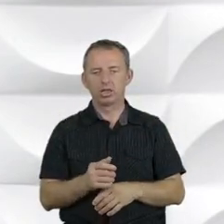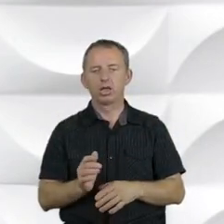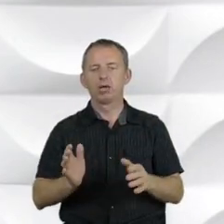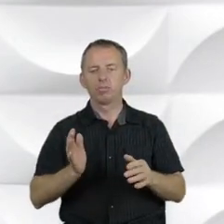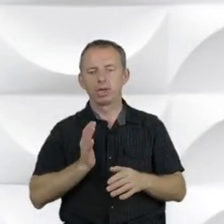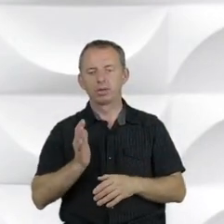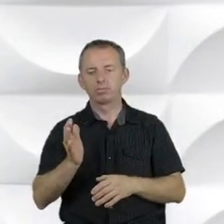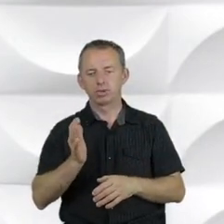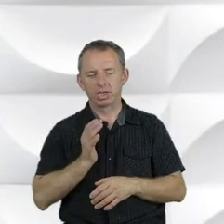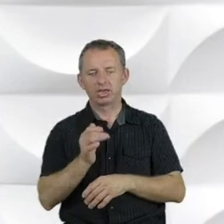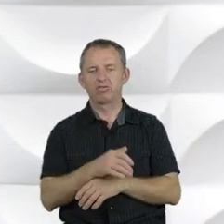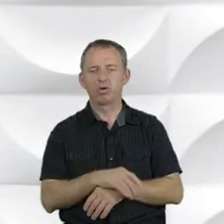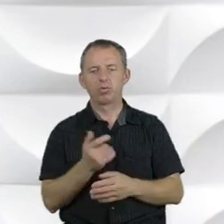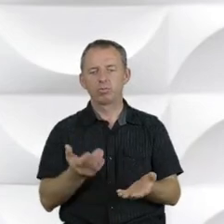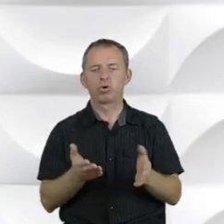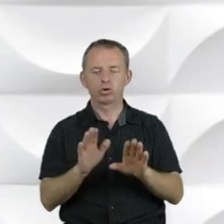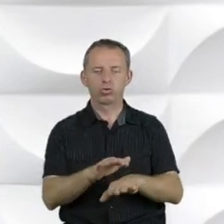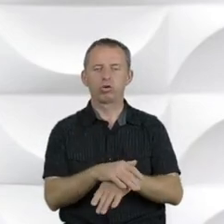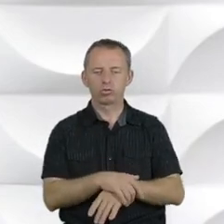bezpieczeństwo,